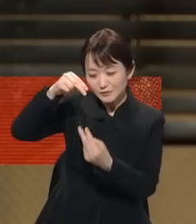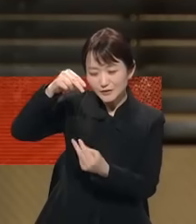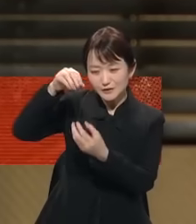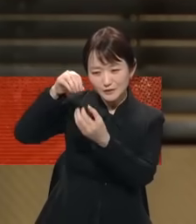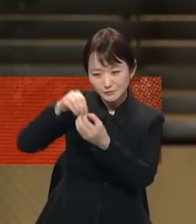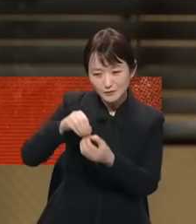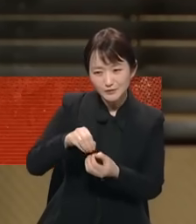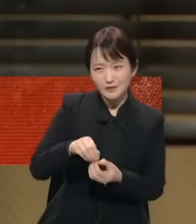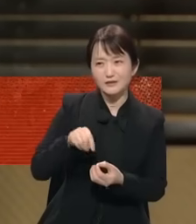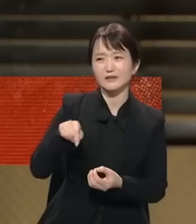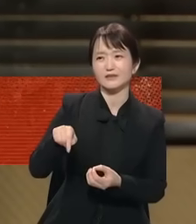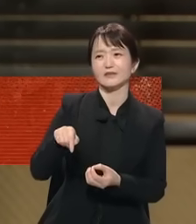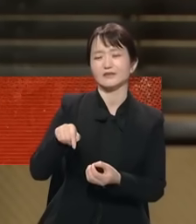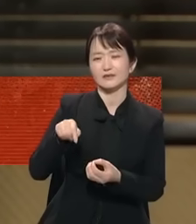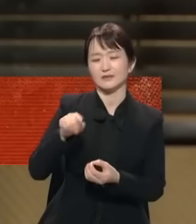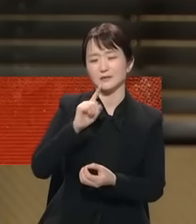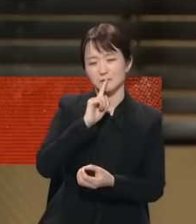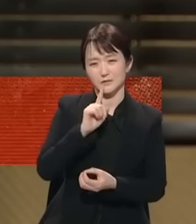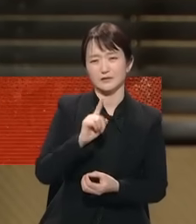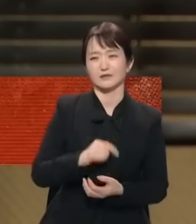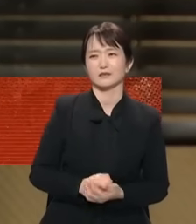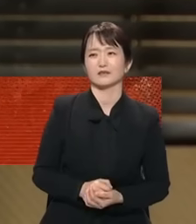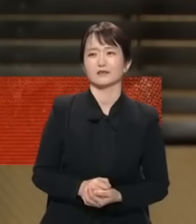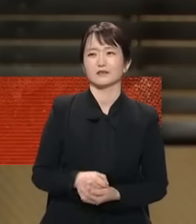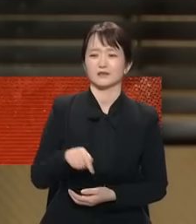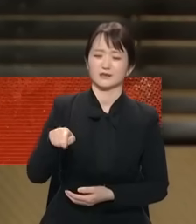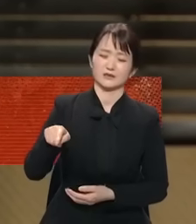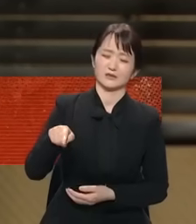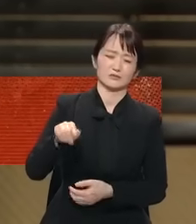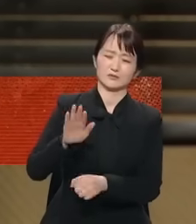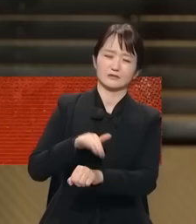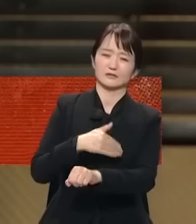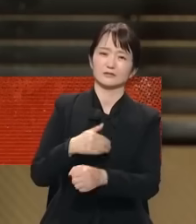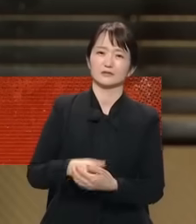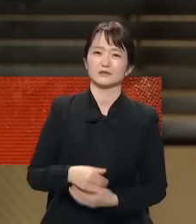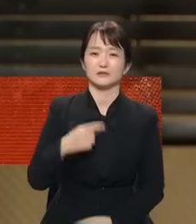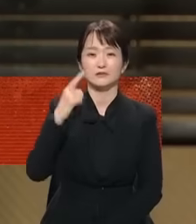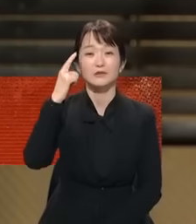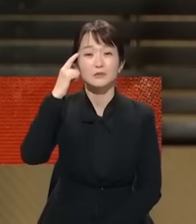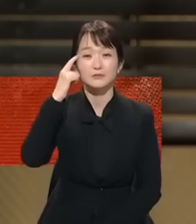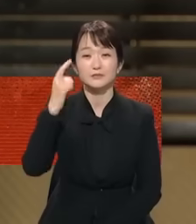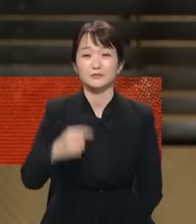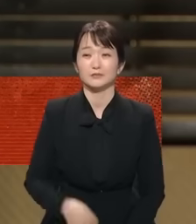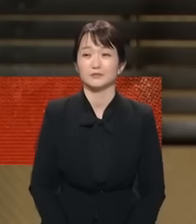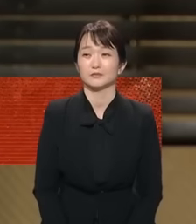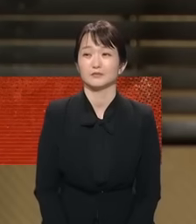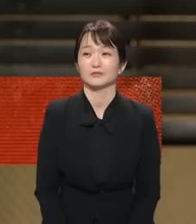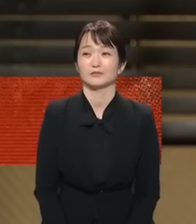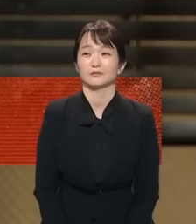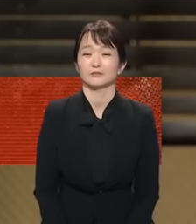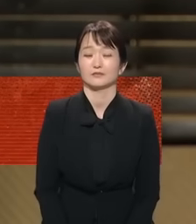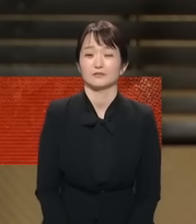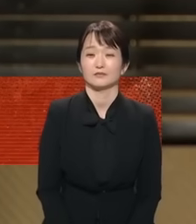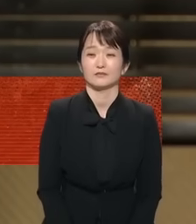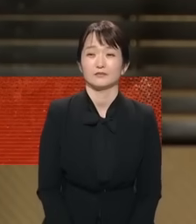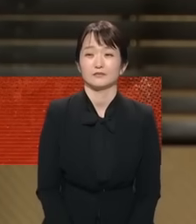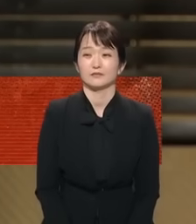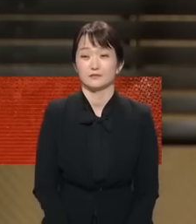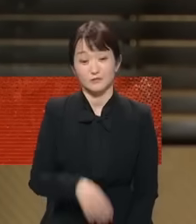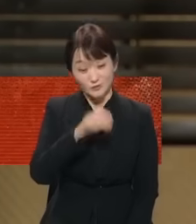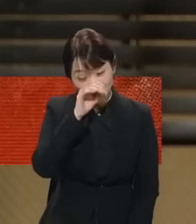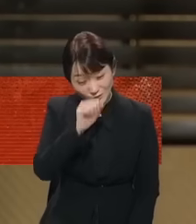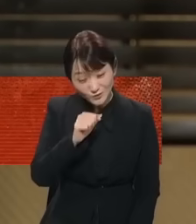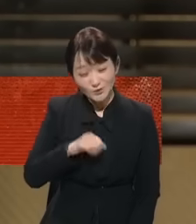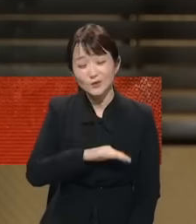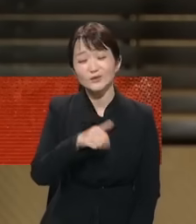식의 그러니까 그렇게 얘기를 하시든가 하겠지만 그것도 굉장히 부적절하죠. 왜 제가 부적절하다고 말씀드리냐면 꼭 그런 분들이 계세요. 좋은 건